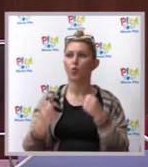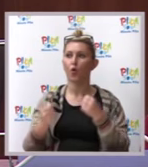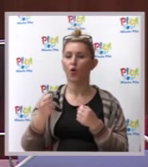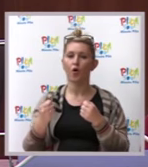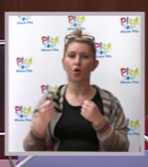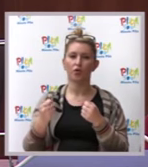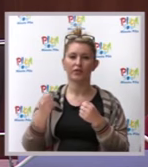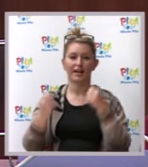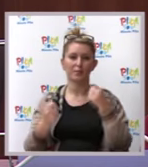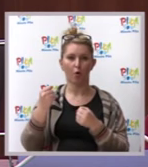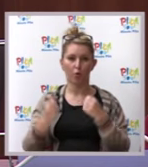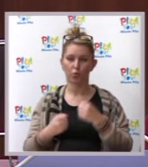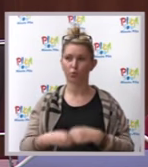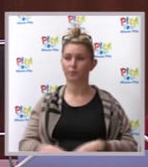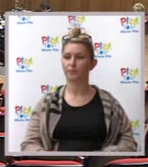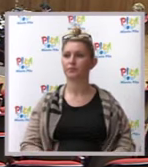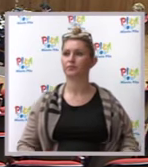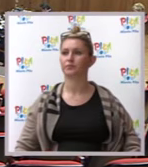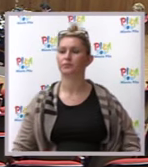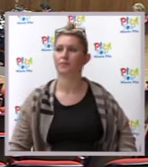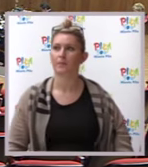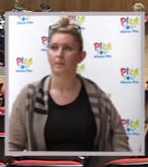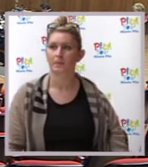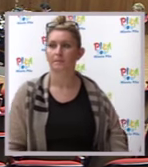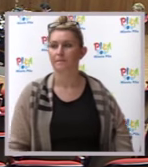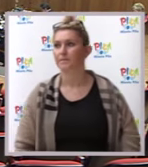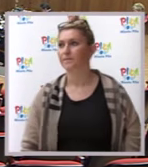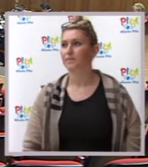pani skarbnik Ewelina Śrugajska. Bardzo proszę.